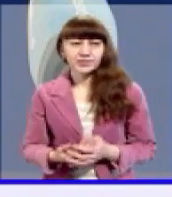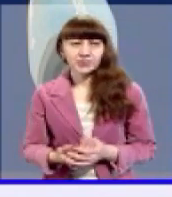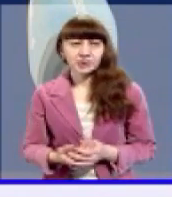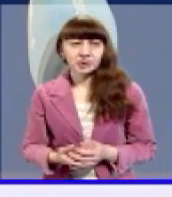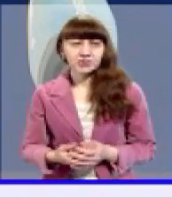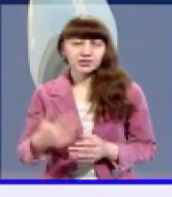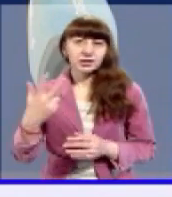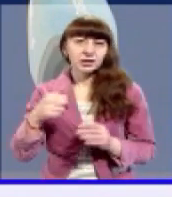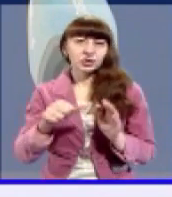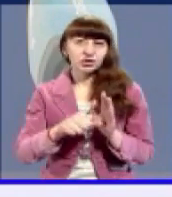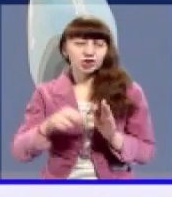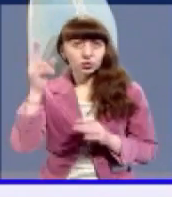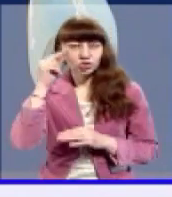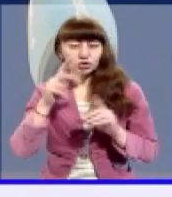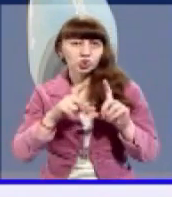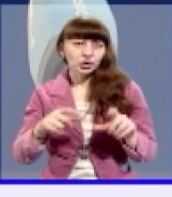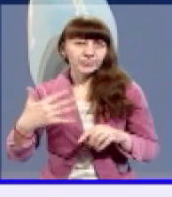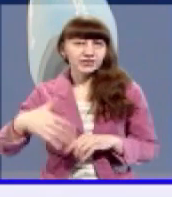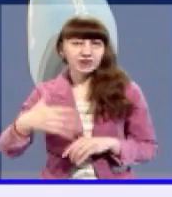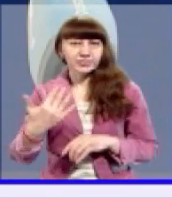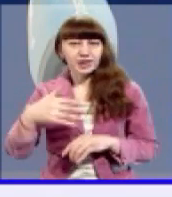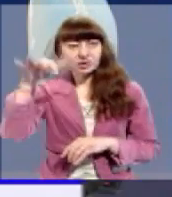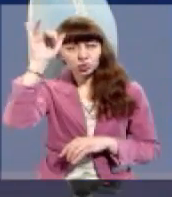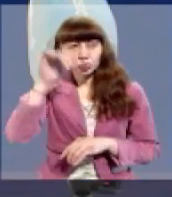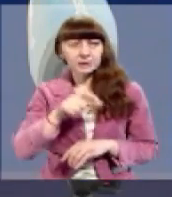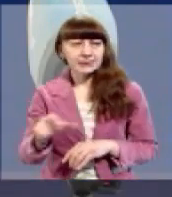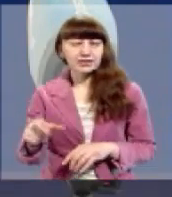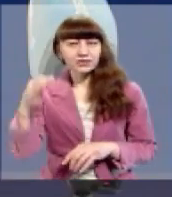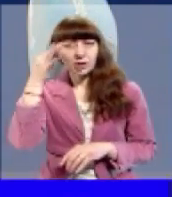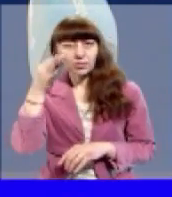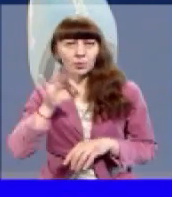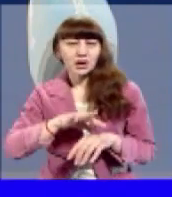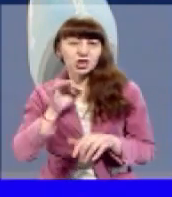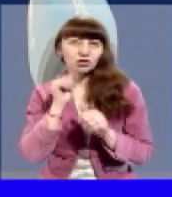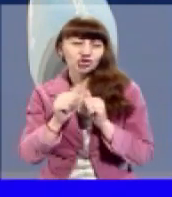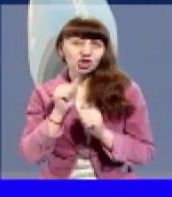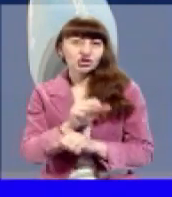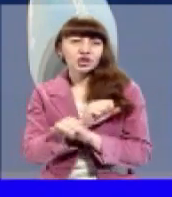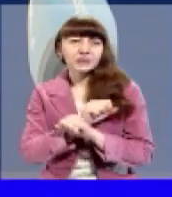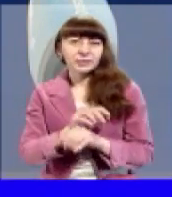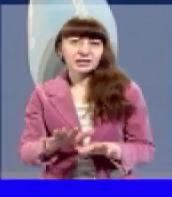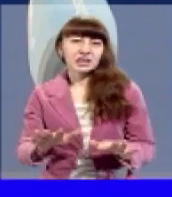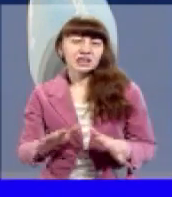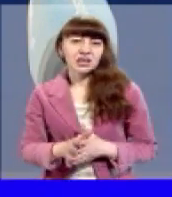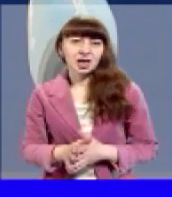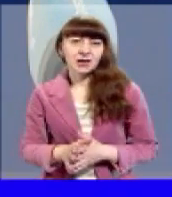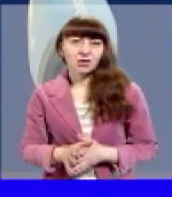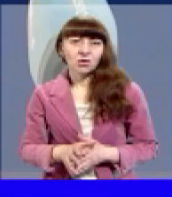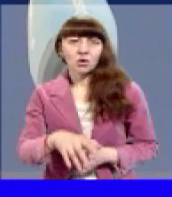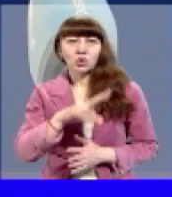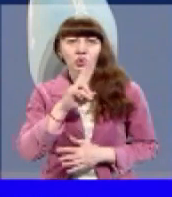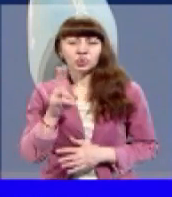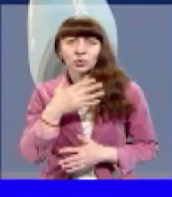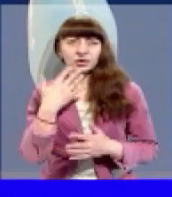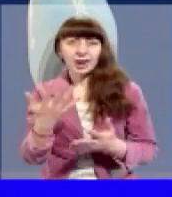салып өтейік, ауру ем-дом шараларын алмай, екпе ектірмегендерде көп таралады. Қызылшамен ауыратын әрбір 15 адамның біреуінде